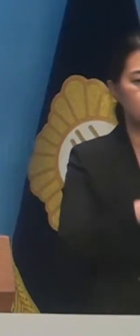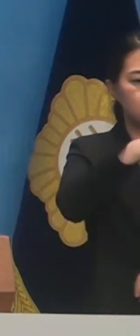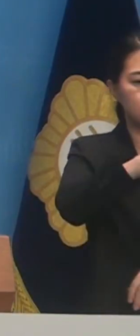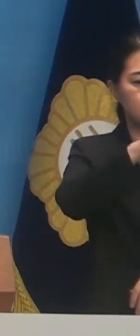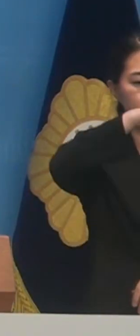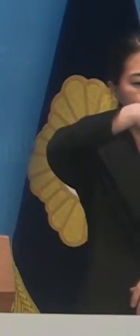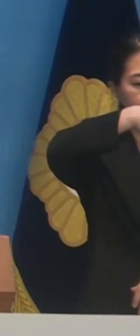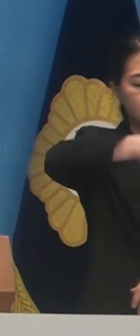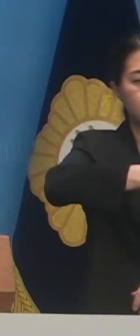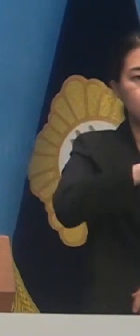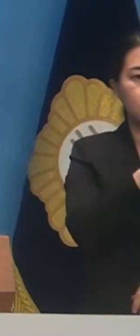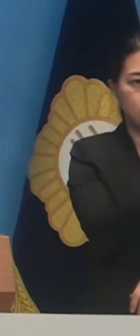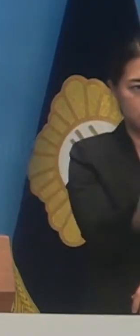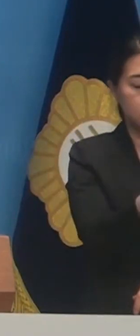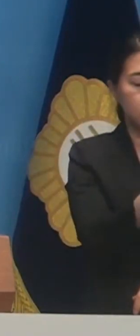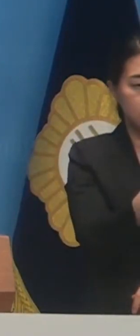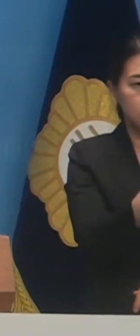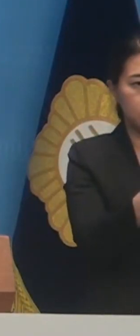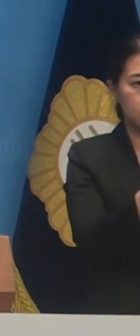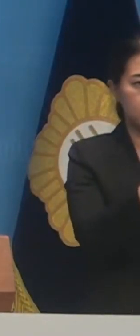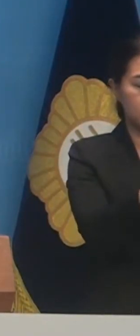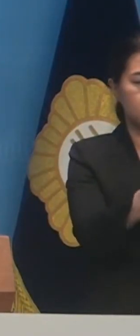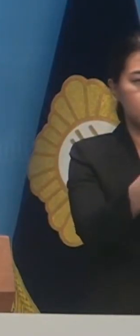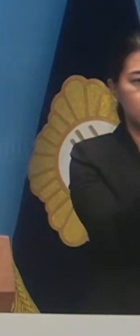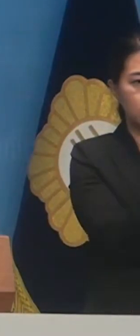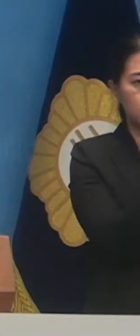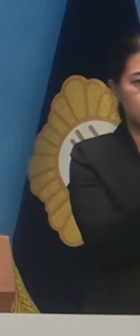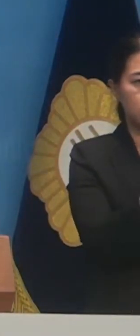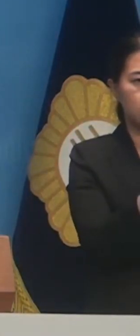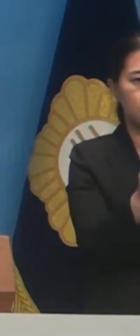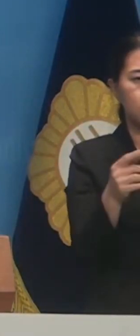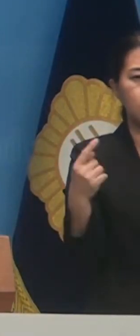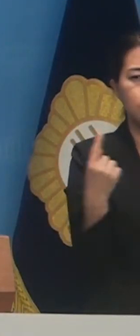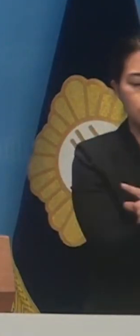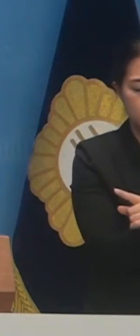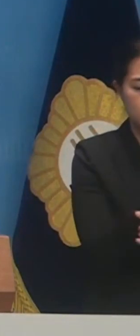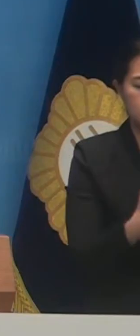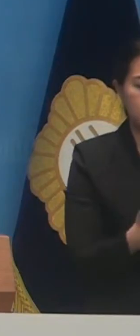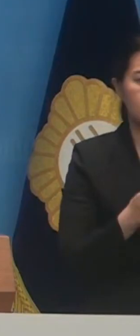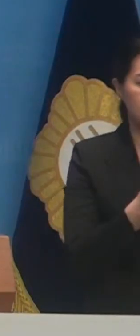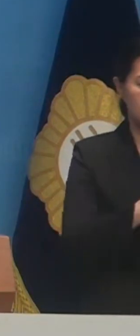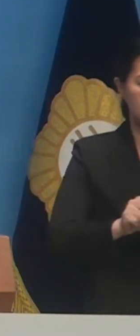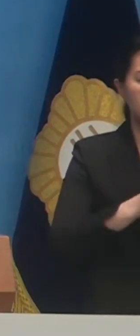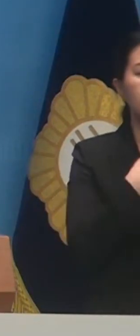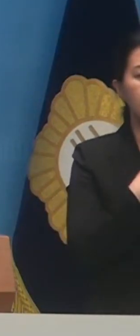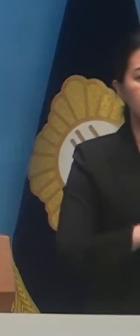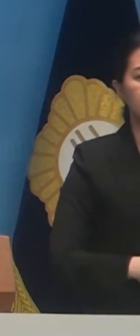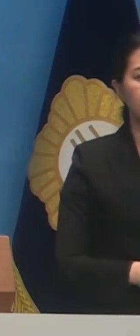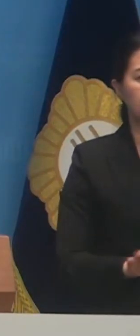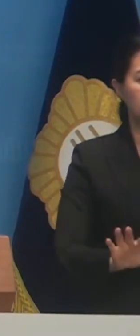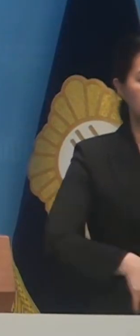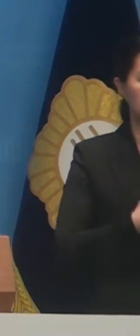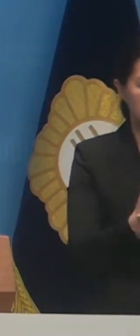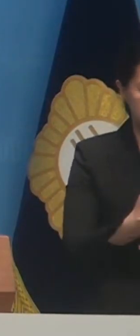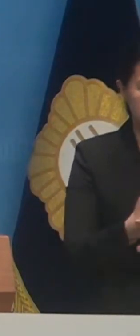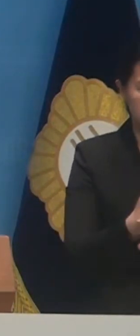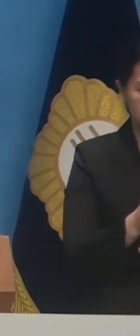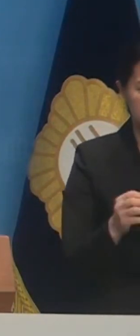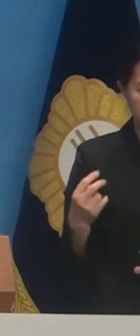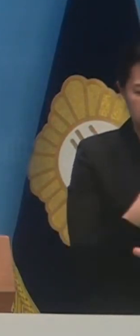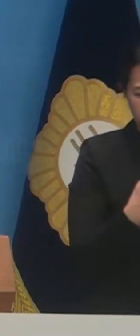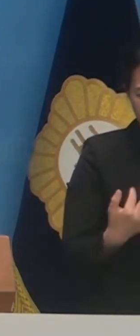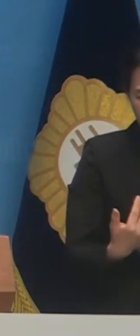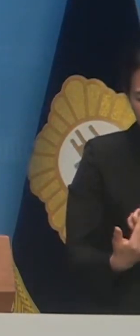재판부 교체 국민청원 운동을 주도한 바 있습니다. 현재 내란의 잔불이